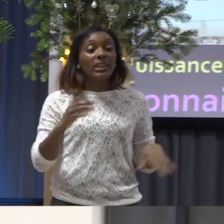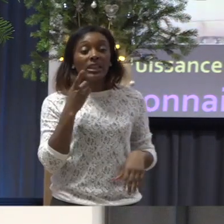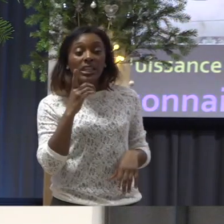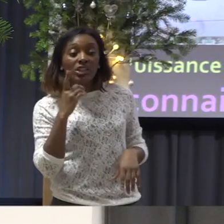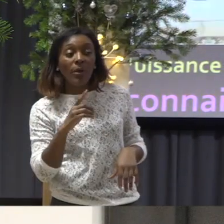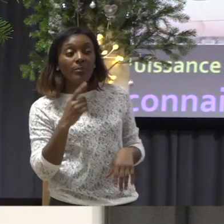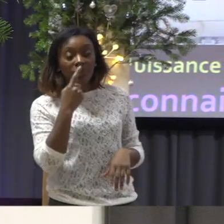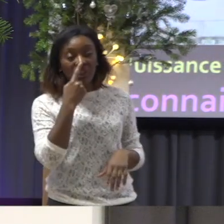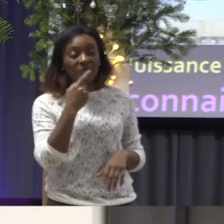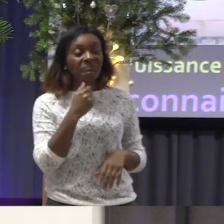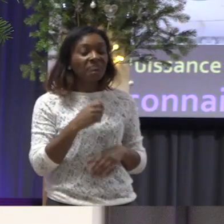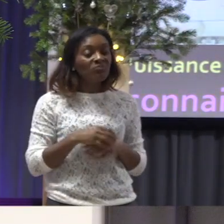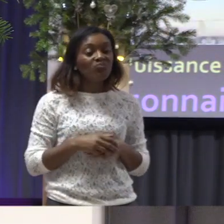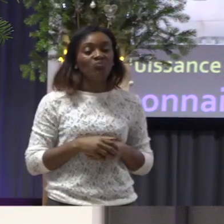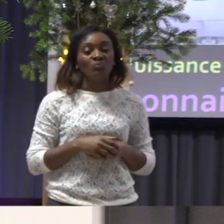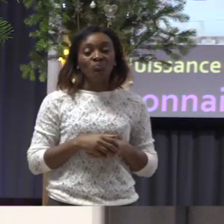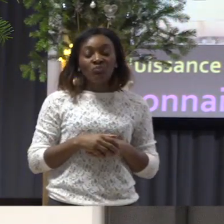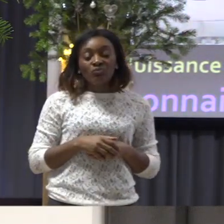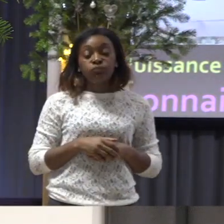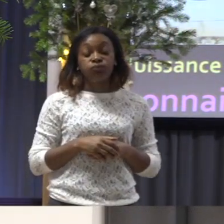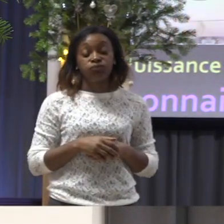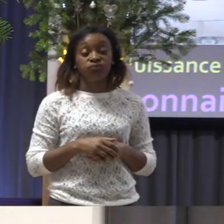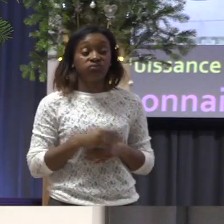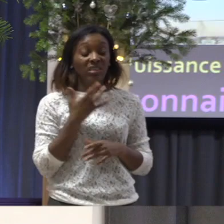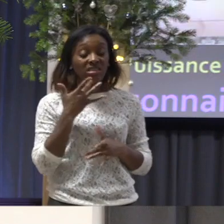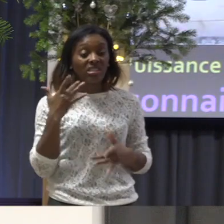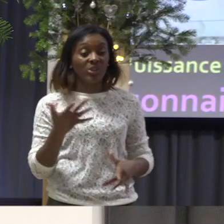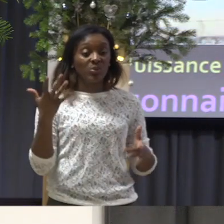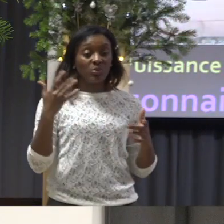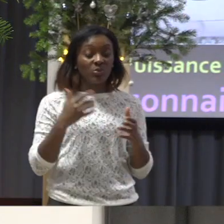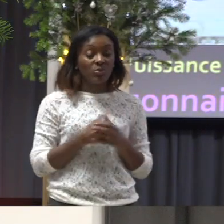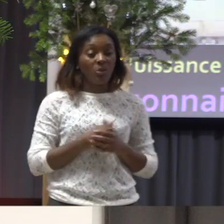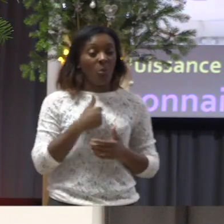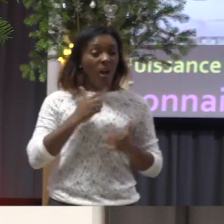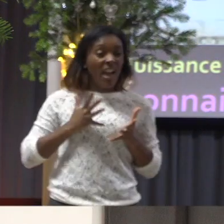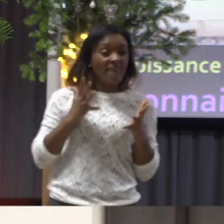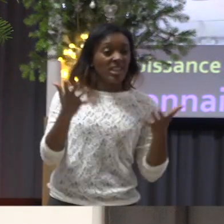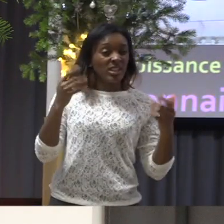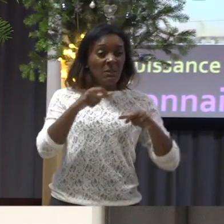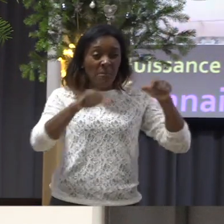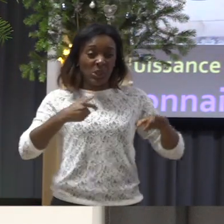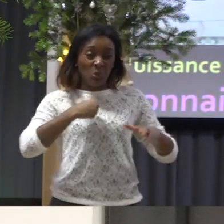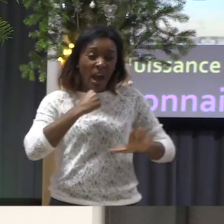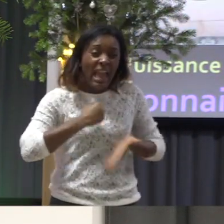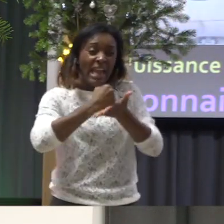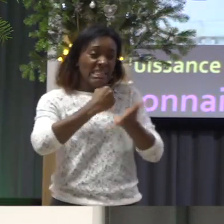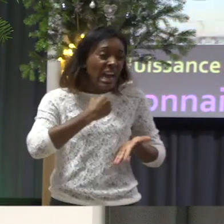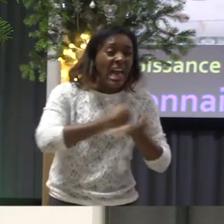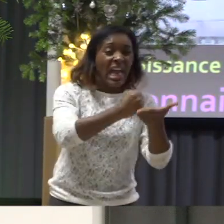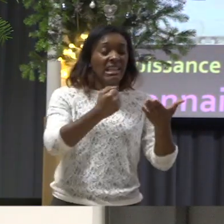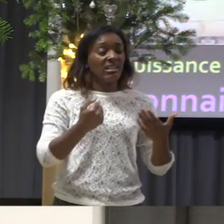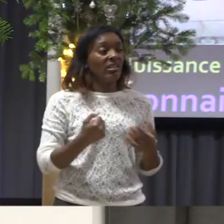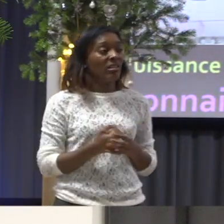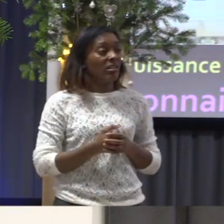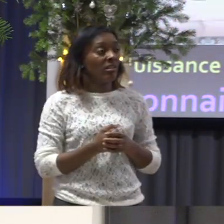parce que les choses sont là, on a tellement investi auprès des personnes, on a aidé. J'apprécie, je bénis